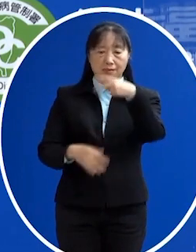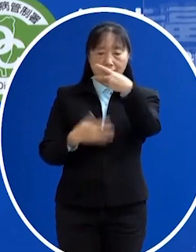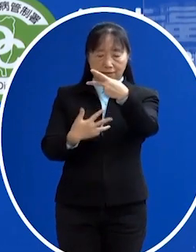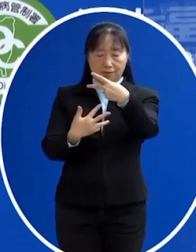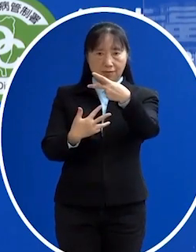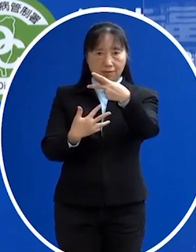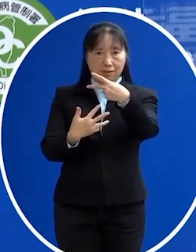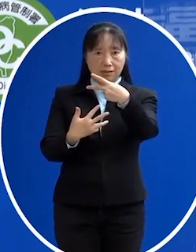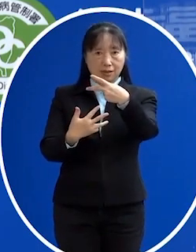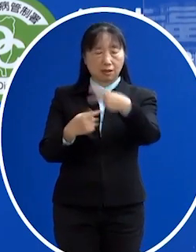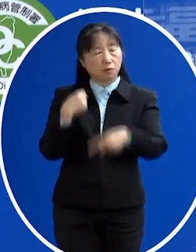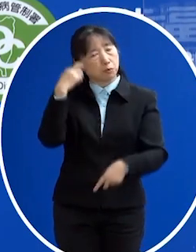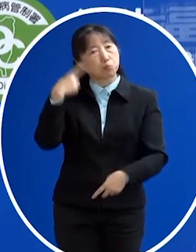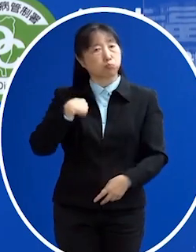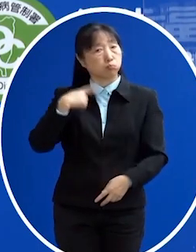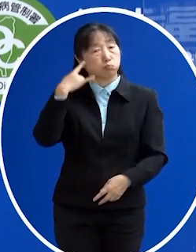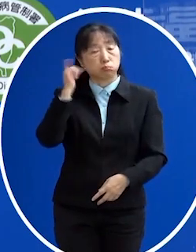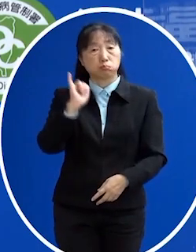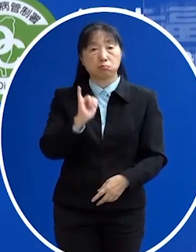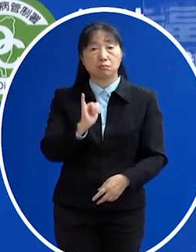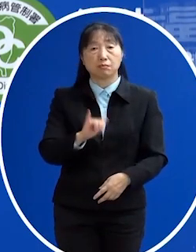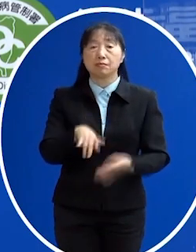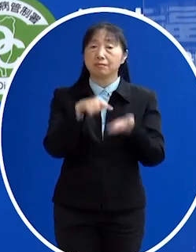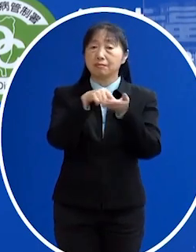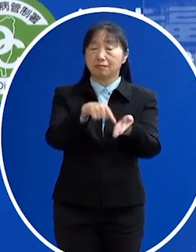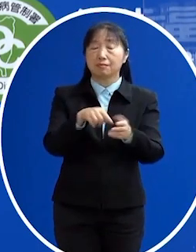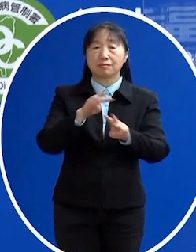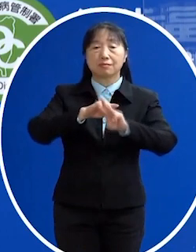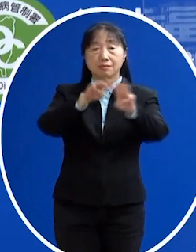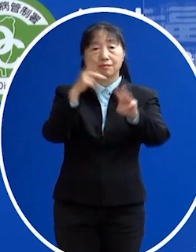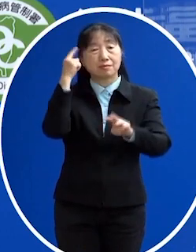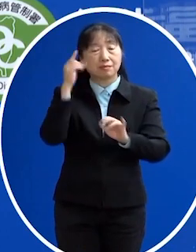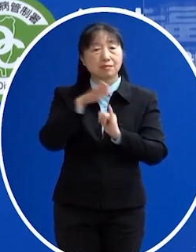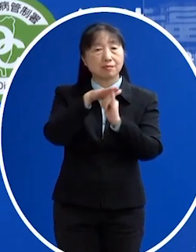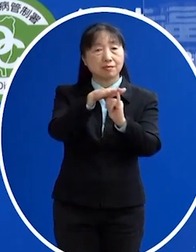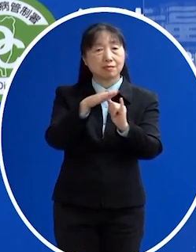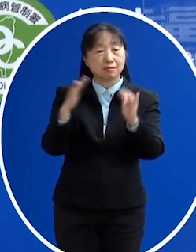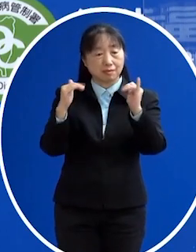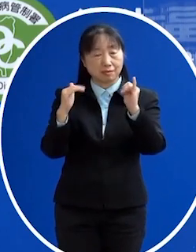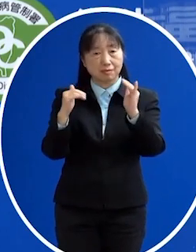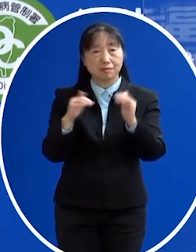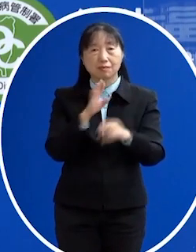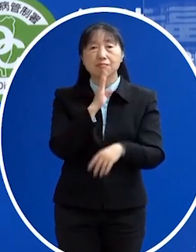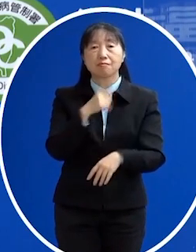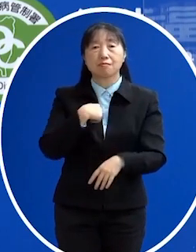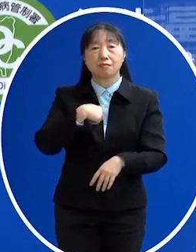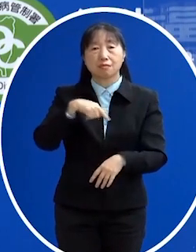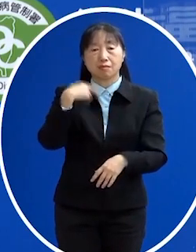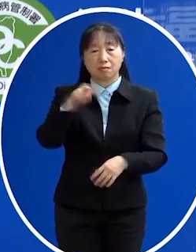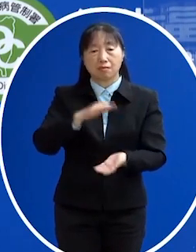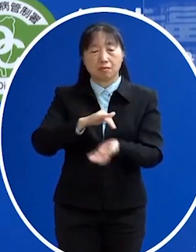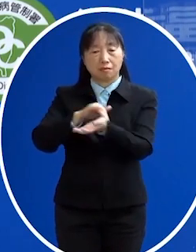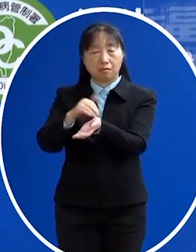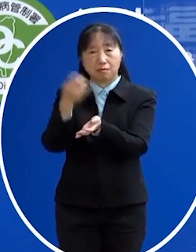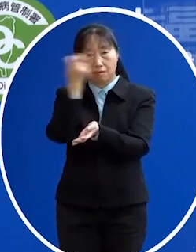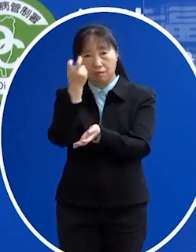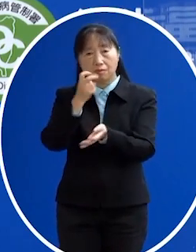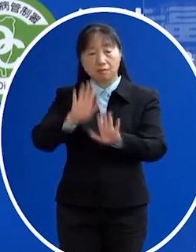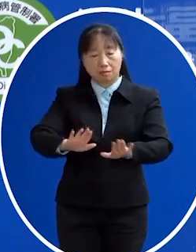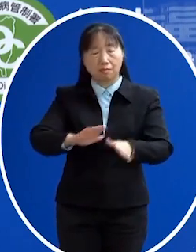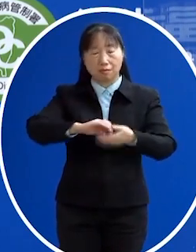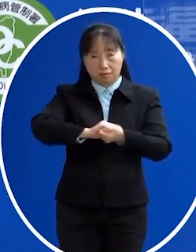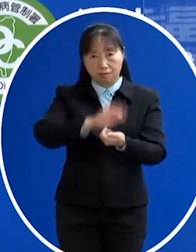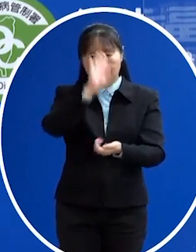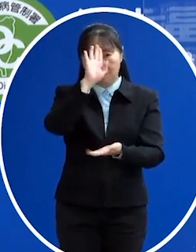2月8日自觉已无症状，因为申请外出奔丧，由卫生单位安排至医院裁剪，那已今日确